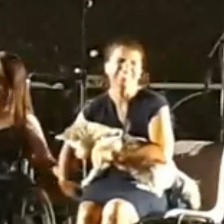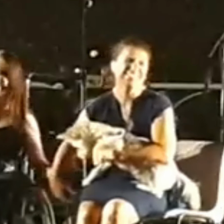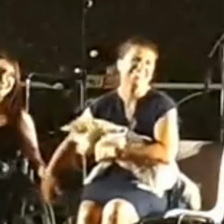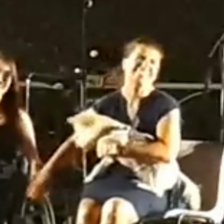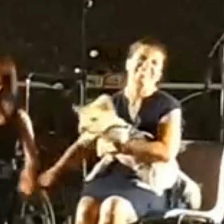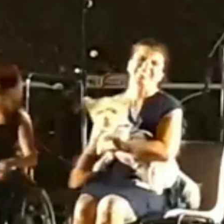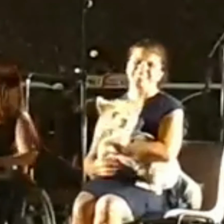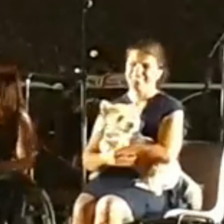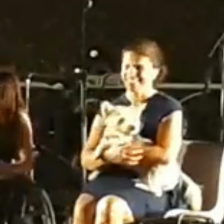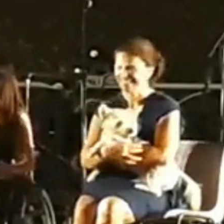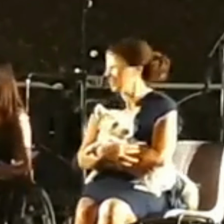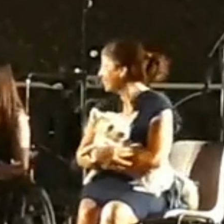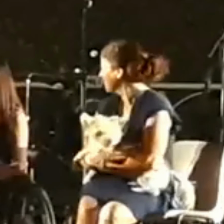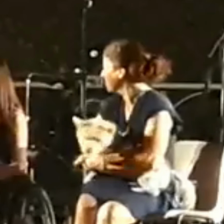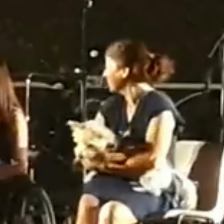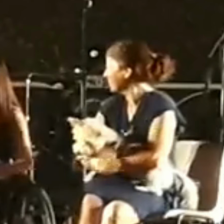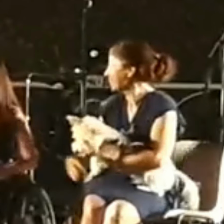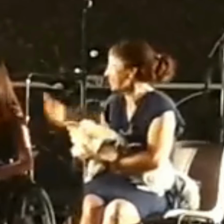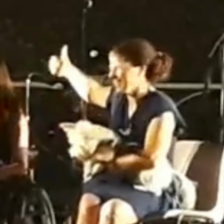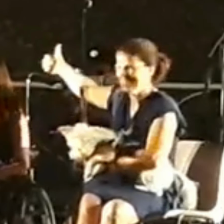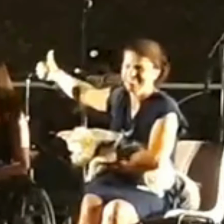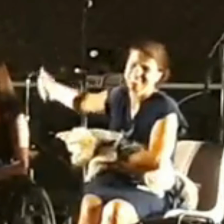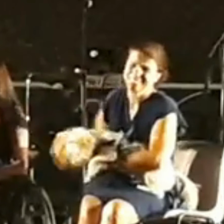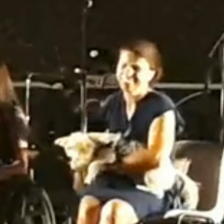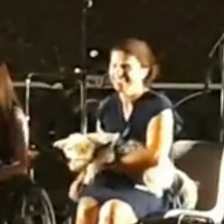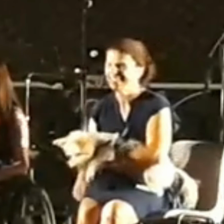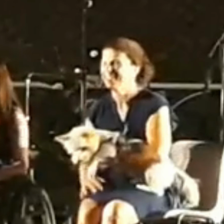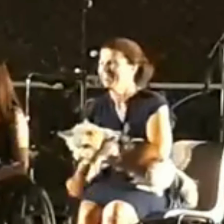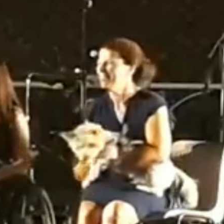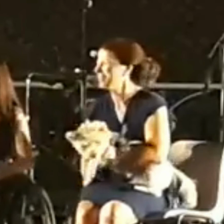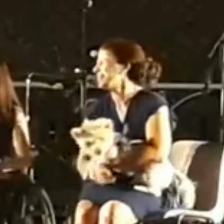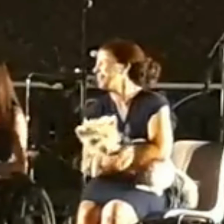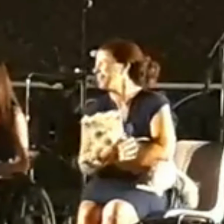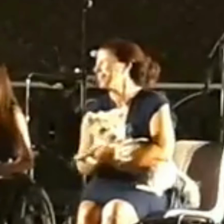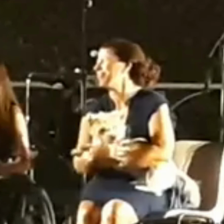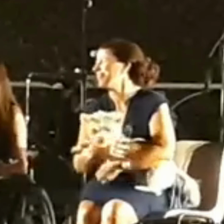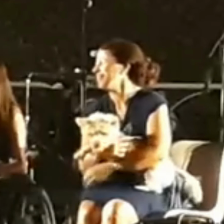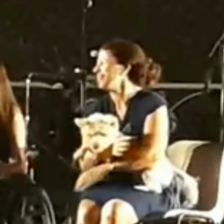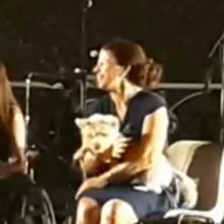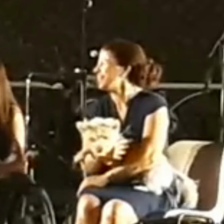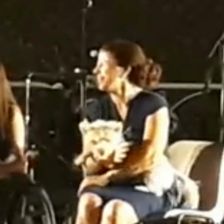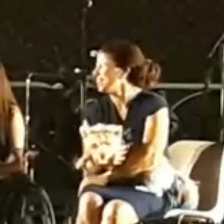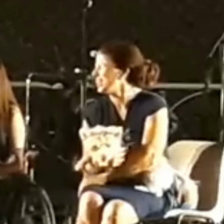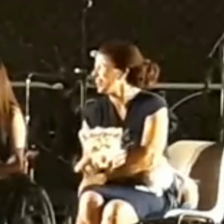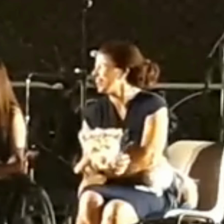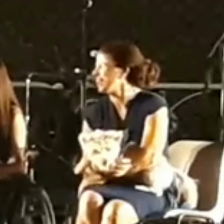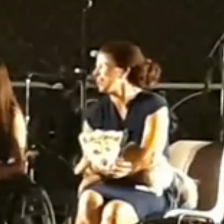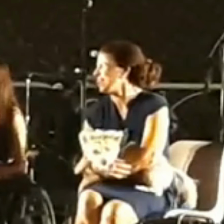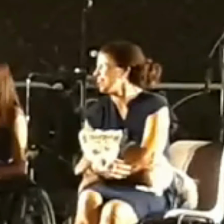genitori, hanno movimentato anche il torneo, e lui ci ha detto siete una